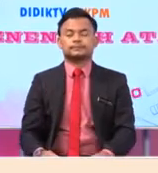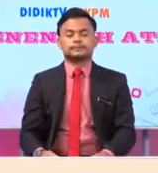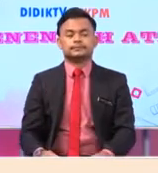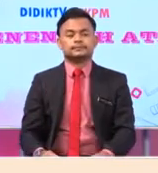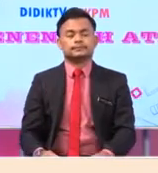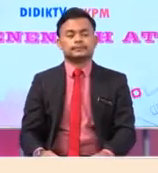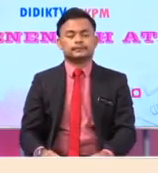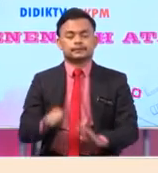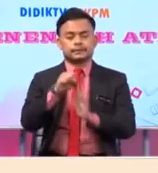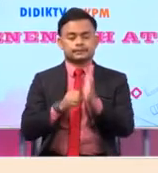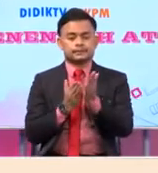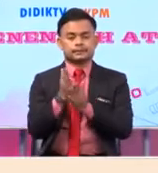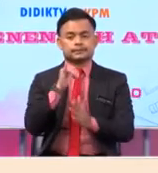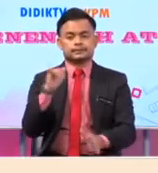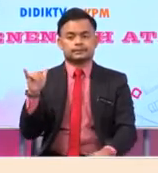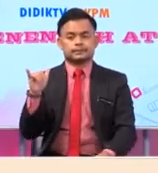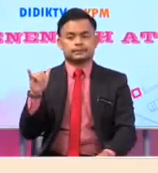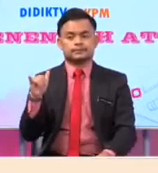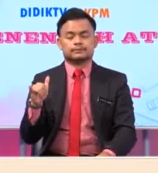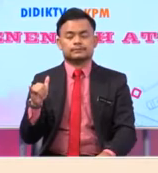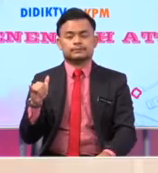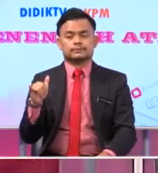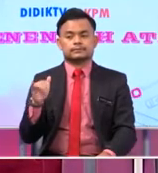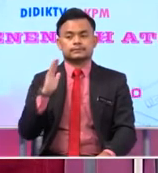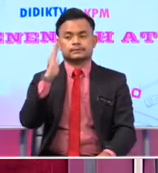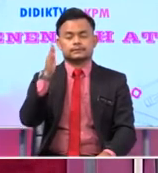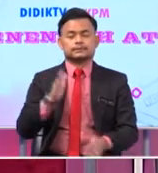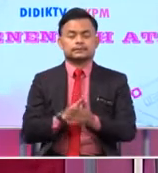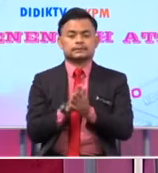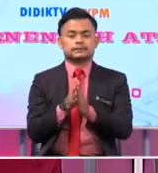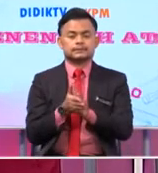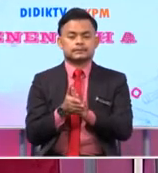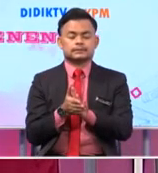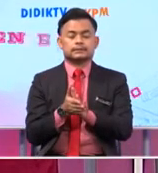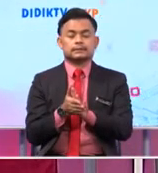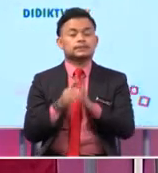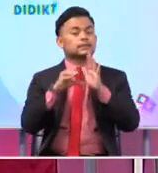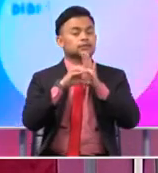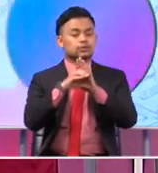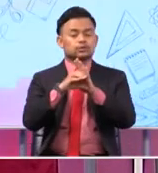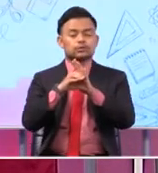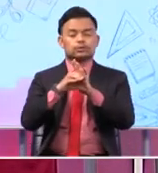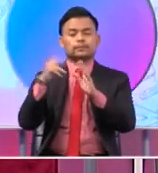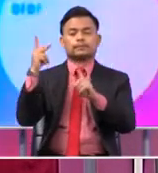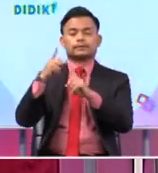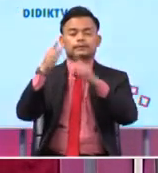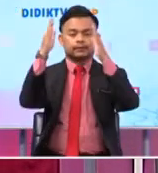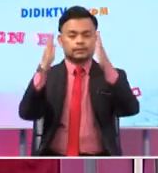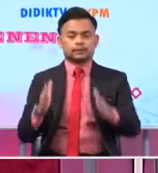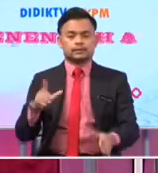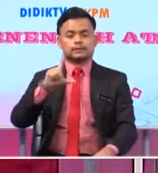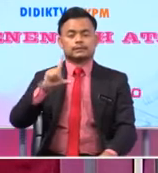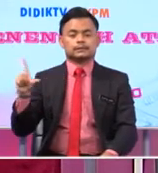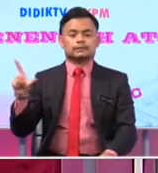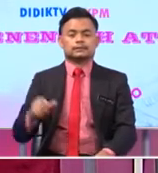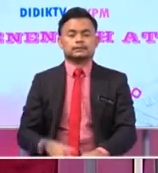seterusnya menjadi suri teladan kepada orang lain karena Bilqis sudah menjadi orang yang baik orang hormati orang akan